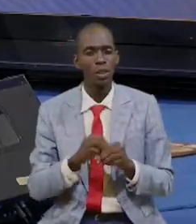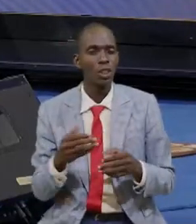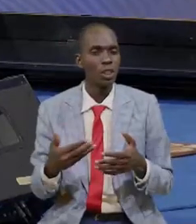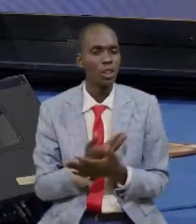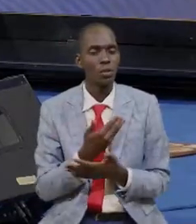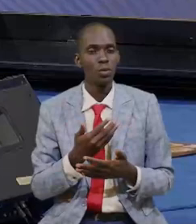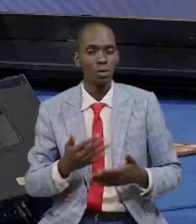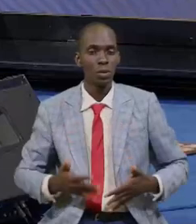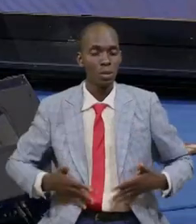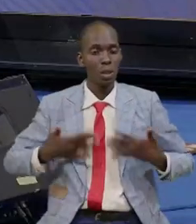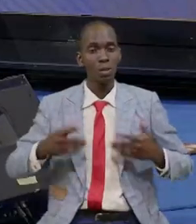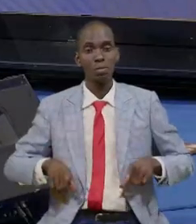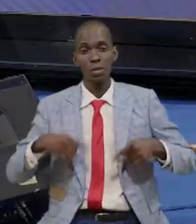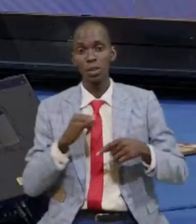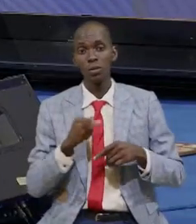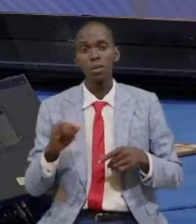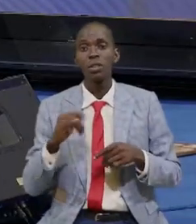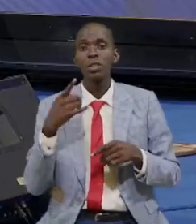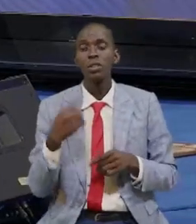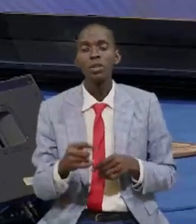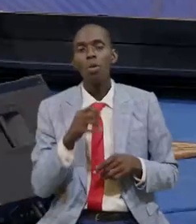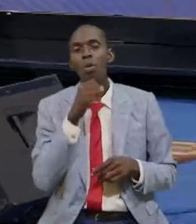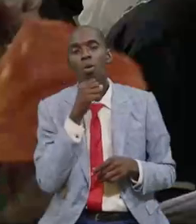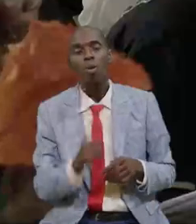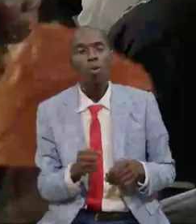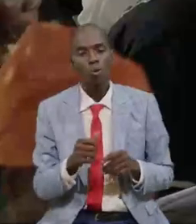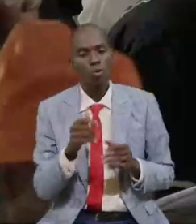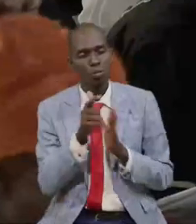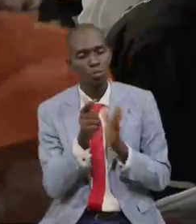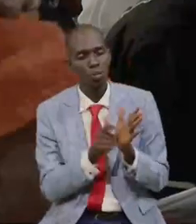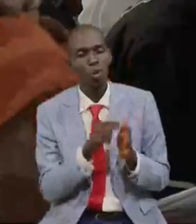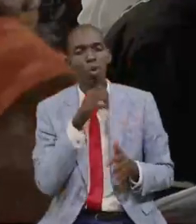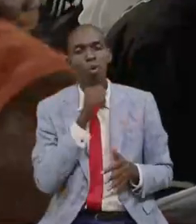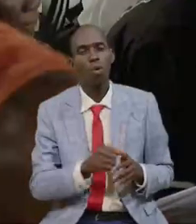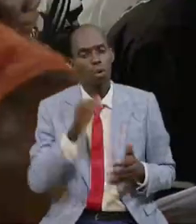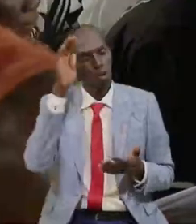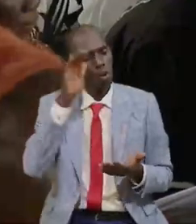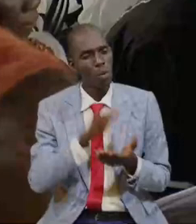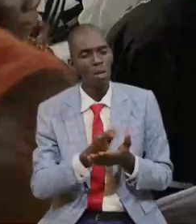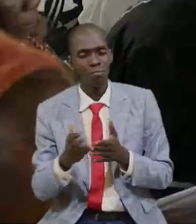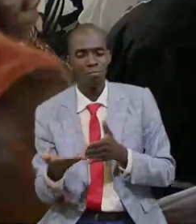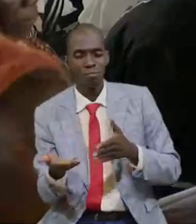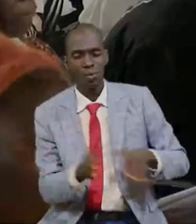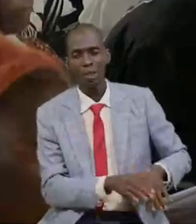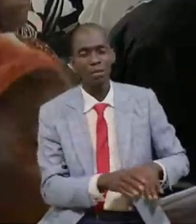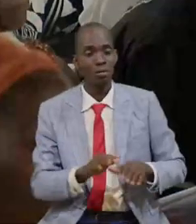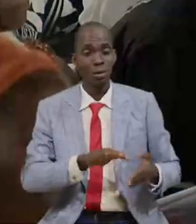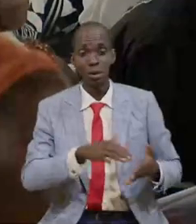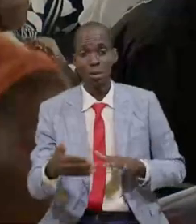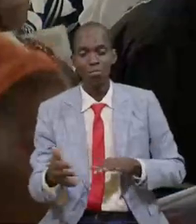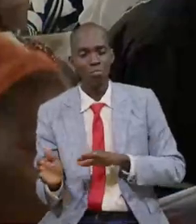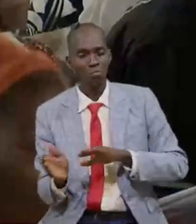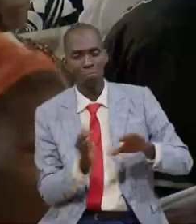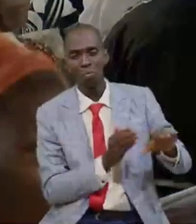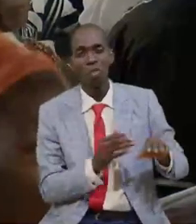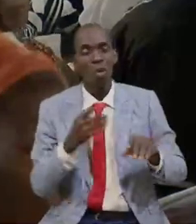Il est seul, c'est lui seul qui compte à prendre la décision. L'ancien mari est mort, celui-là ne compte plus. Mais